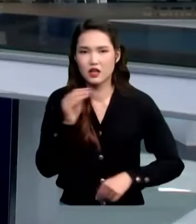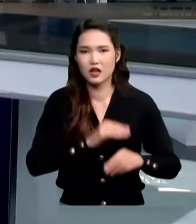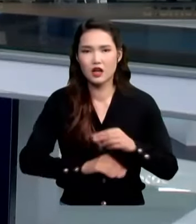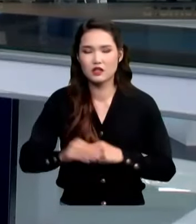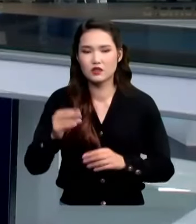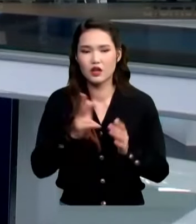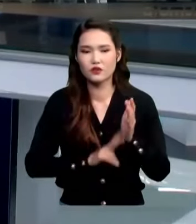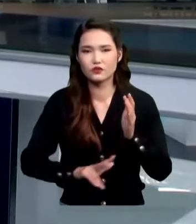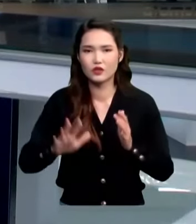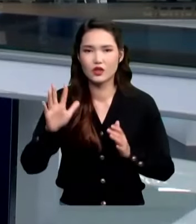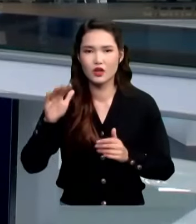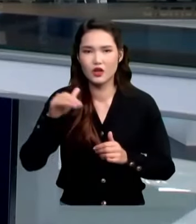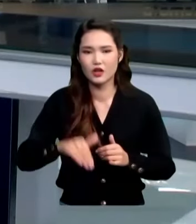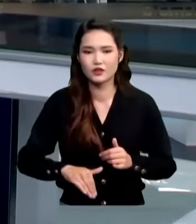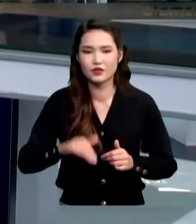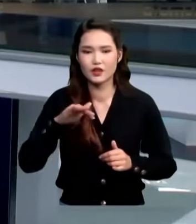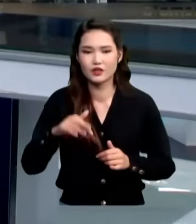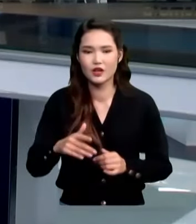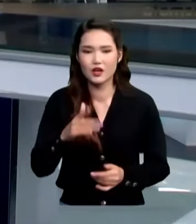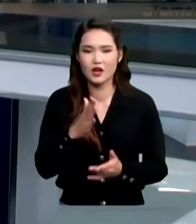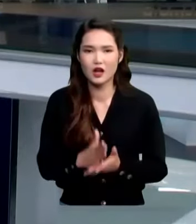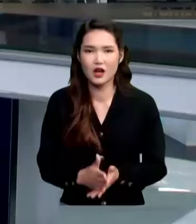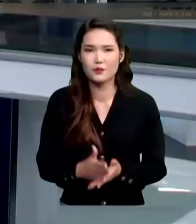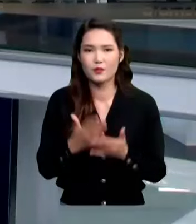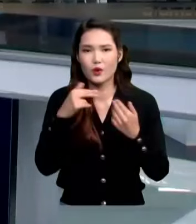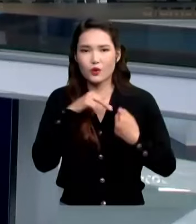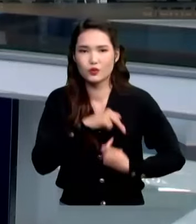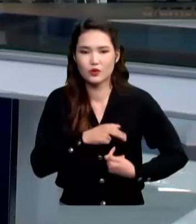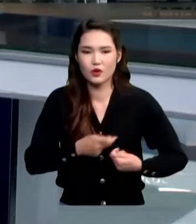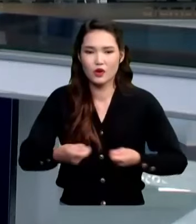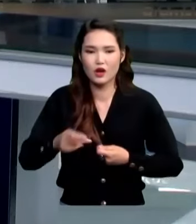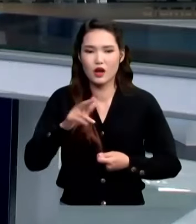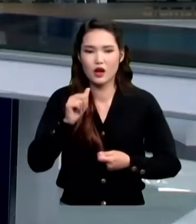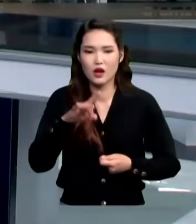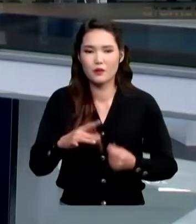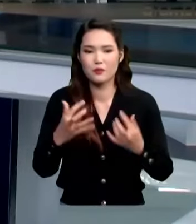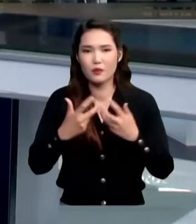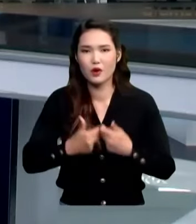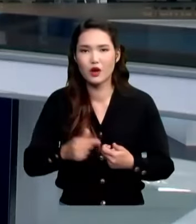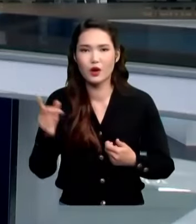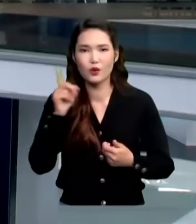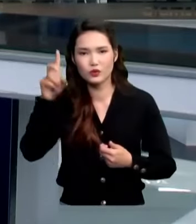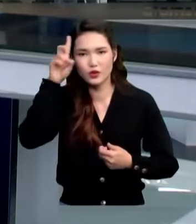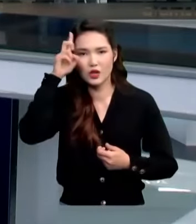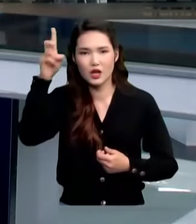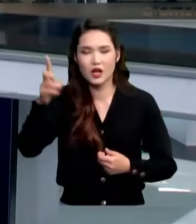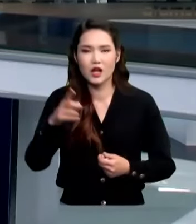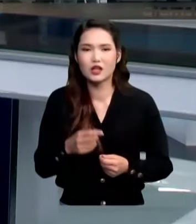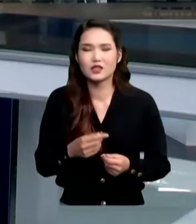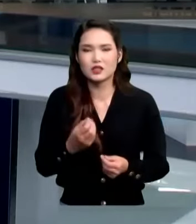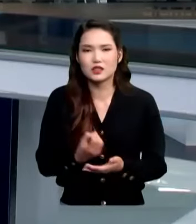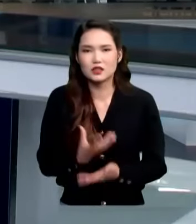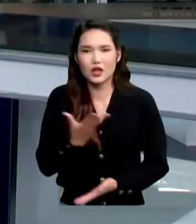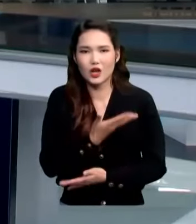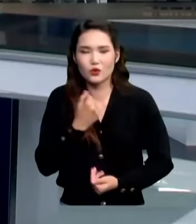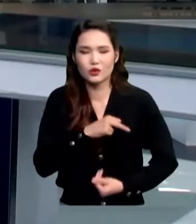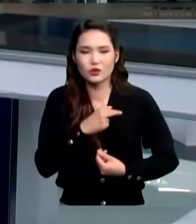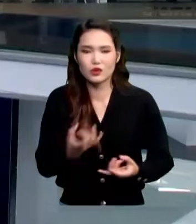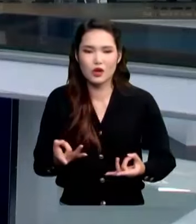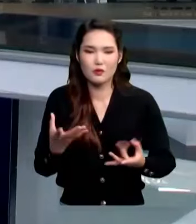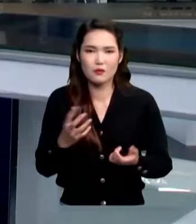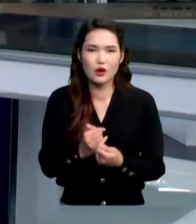порядка 85 тысяч тенге. Сотрудники управления парками считают, что правительство недооценивает труд простых